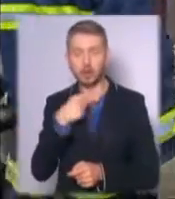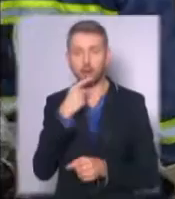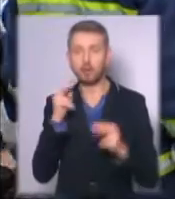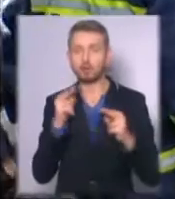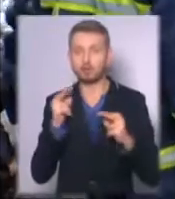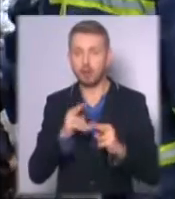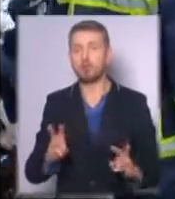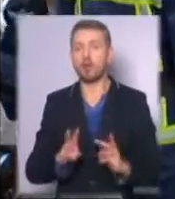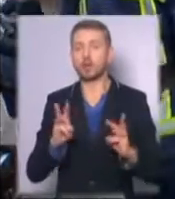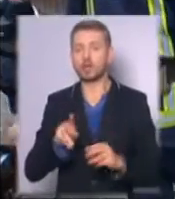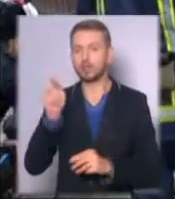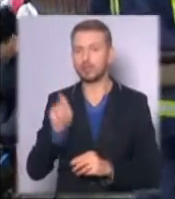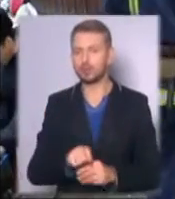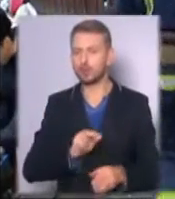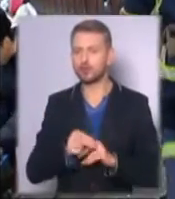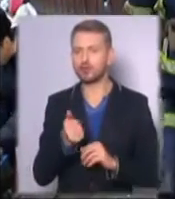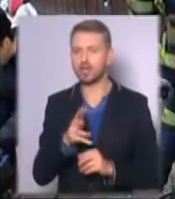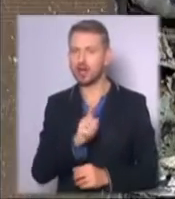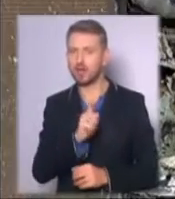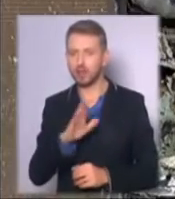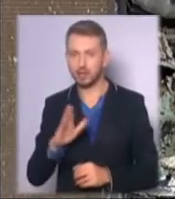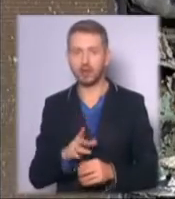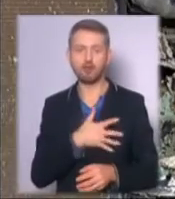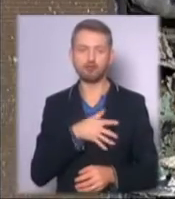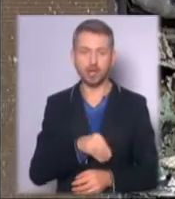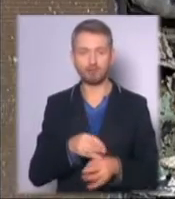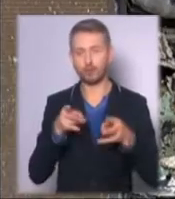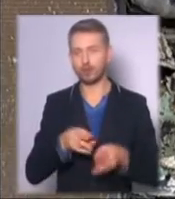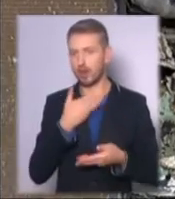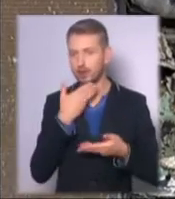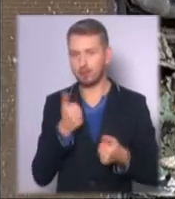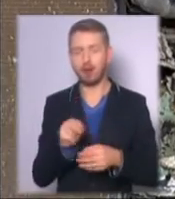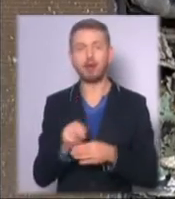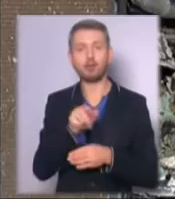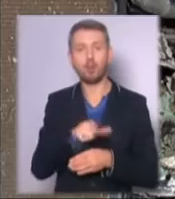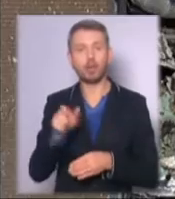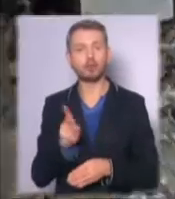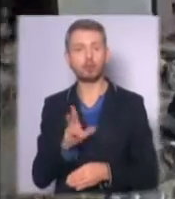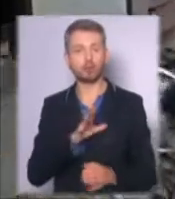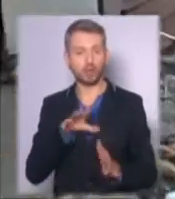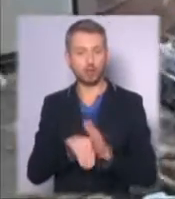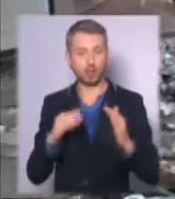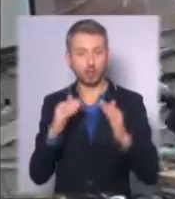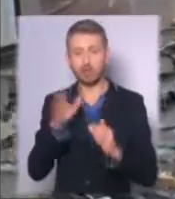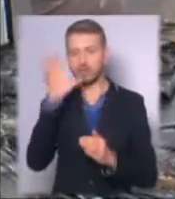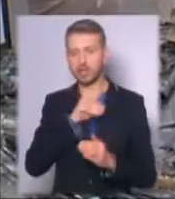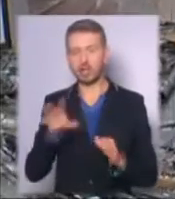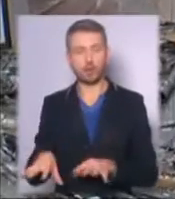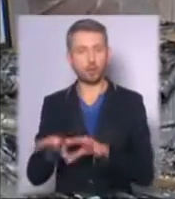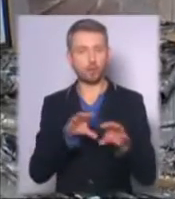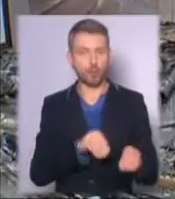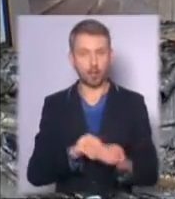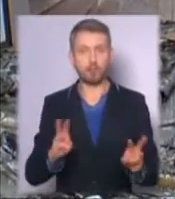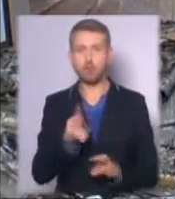прибули на місце події за кілька хвилин. Жертв та постраждалих немає. Ремонтників, які перебували у будівлі, встигли евакуювати.